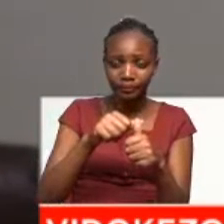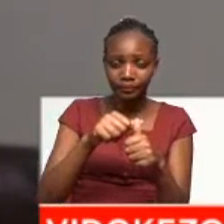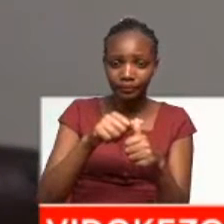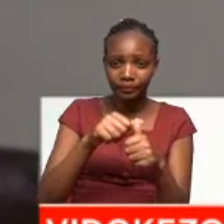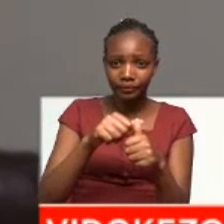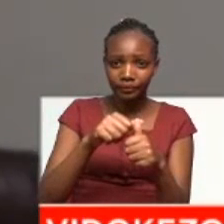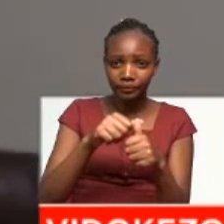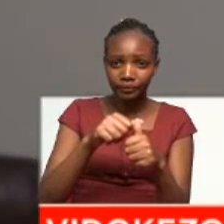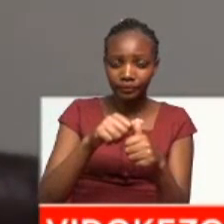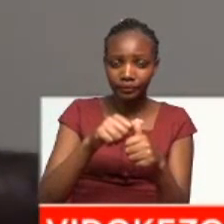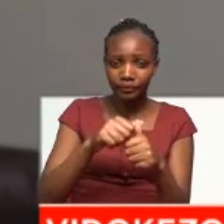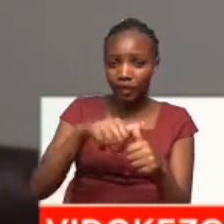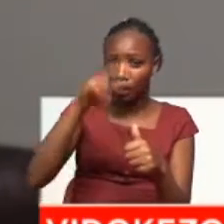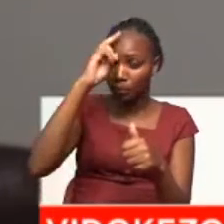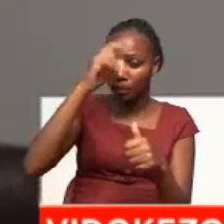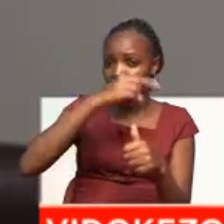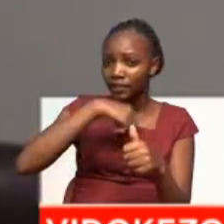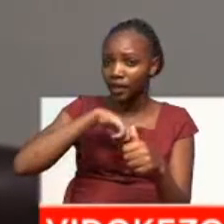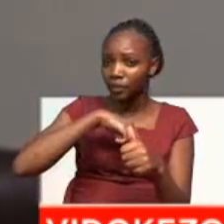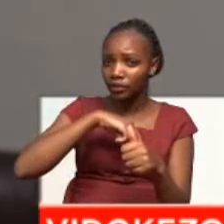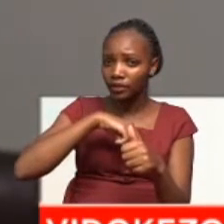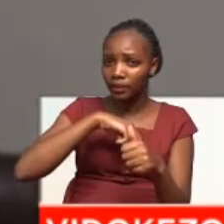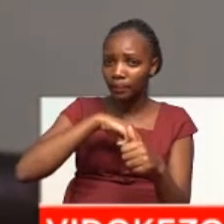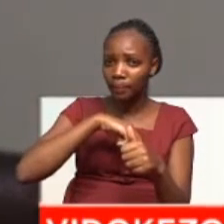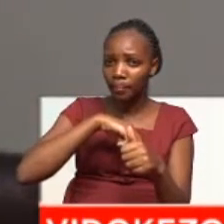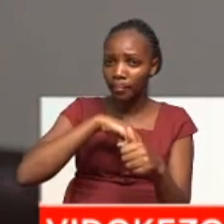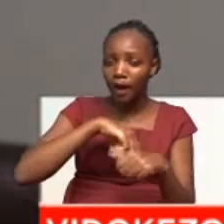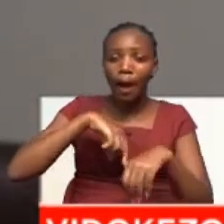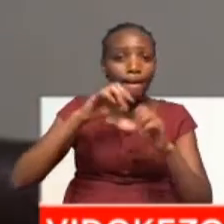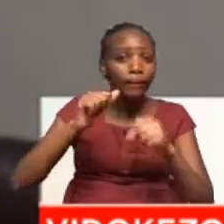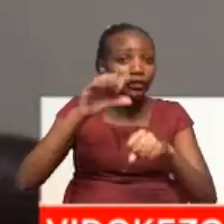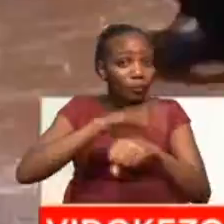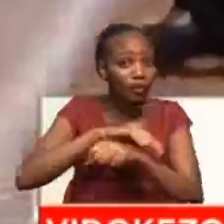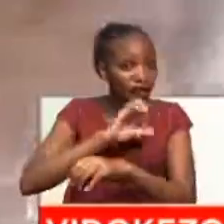ni kama kwamba askari wetu wanaweza shikwa